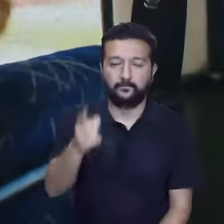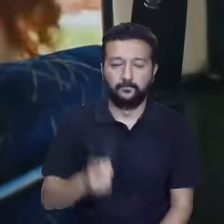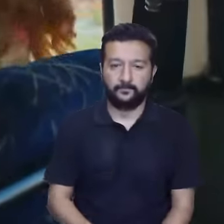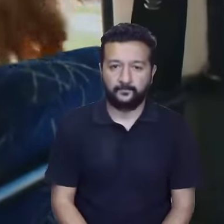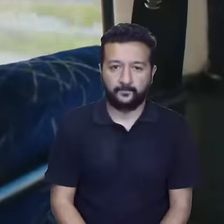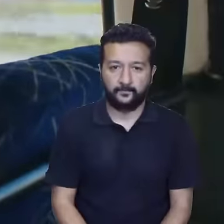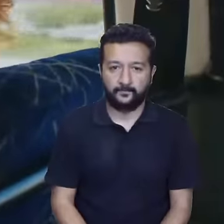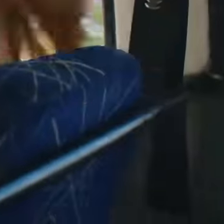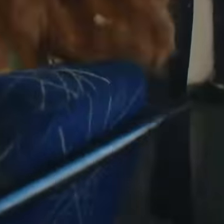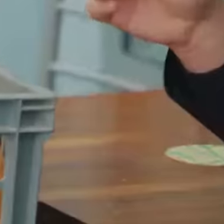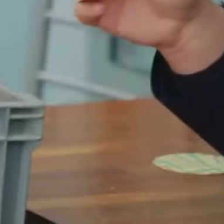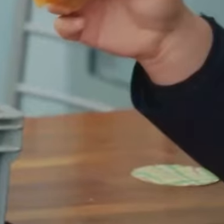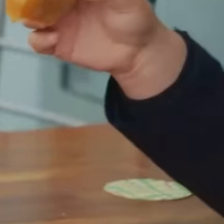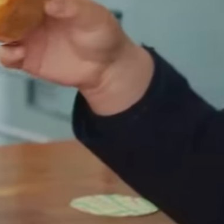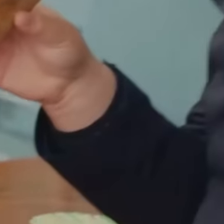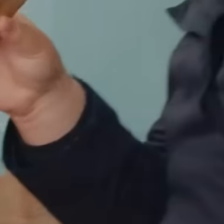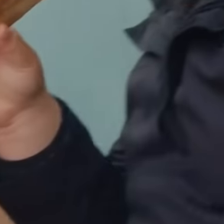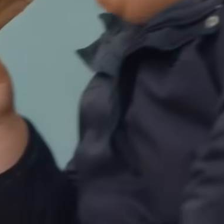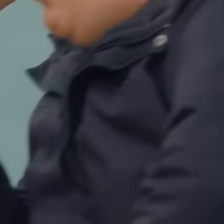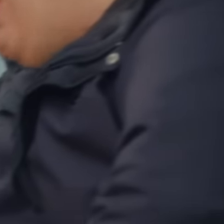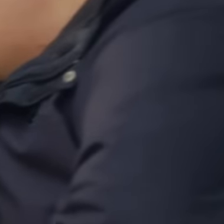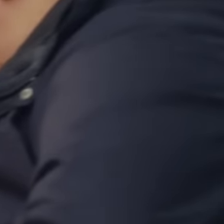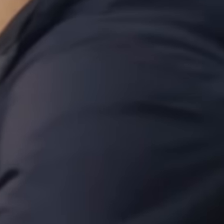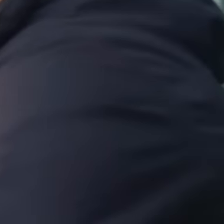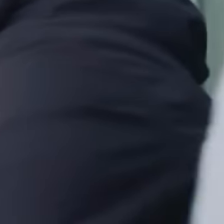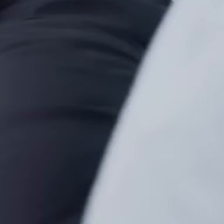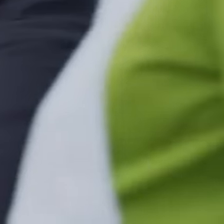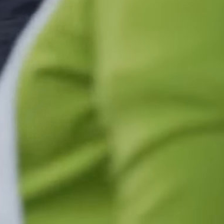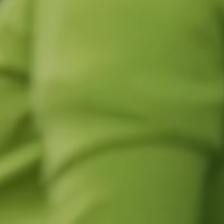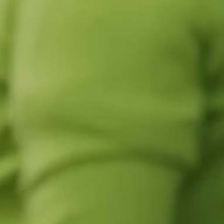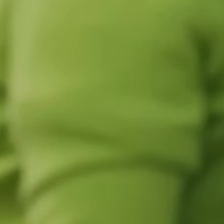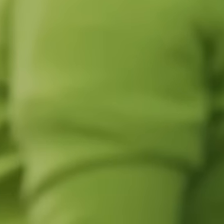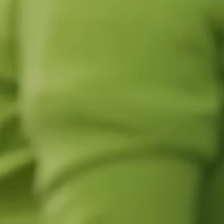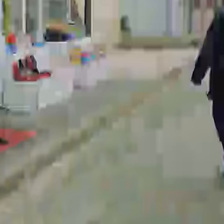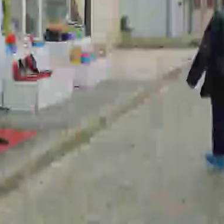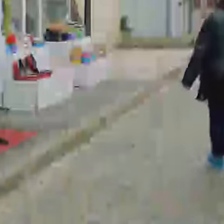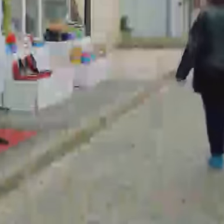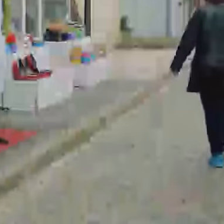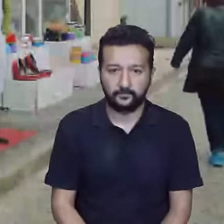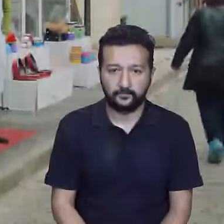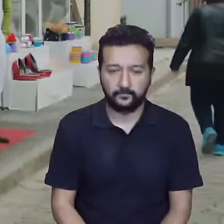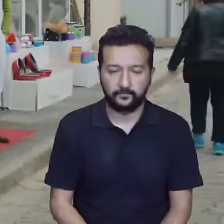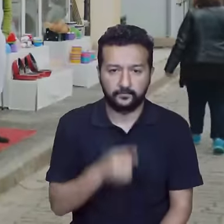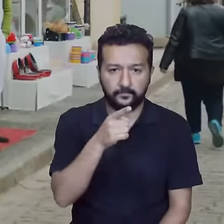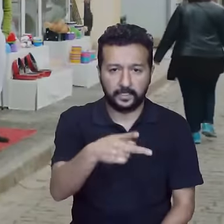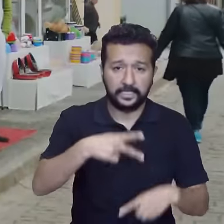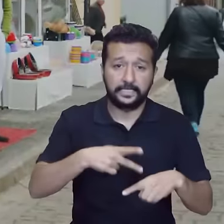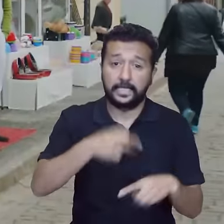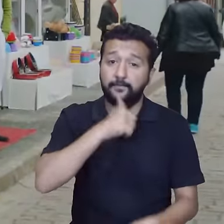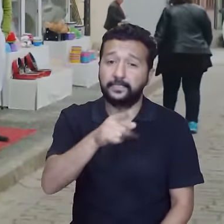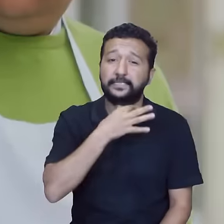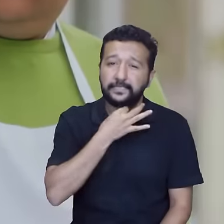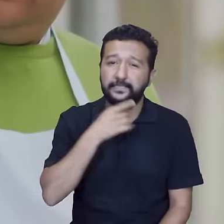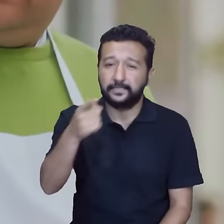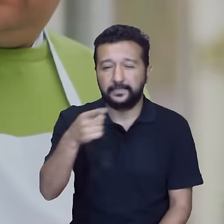Pis. Şener hala koşuyor. Ayşen gülerek döndü. Feridun bir sepet ekmeğin başına oturmuş. Birini yaralamış ya yiyor. Ya Zeki abi ya.